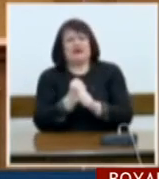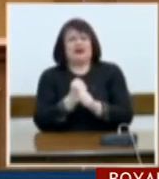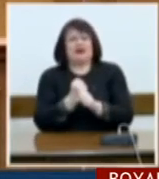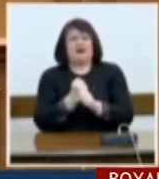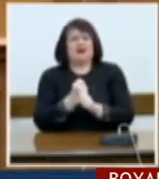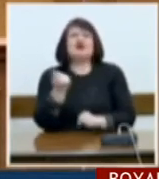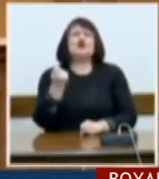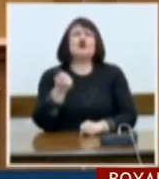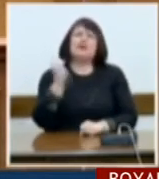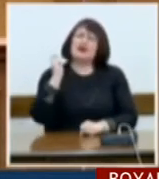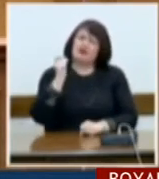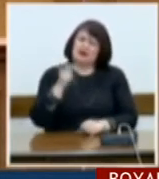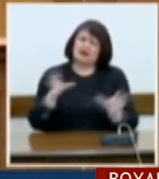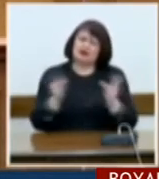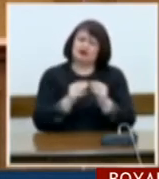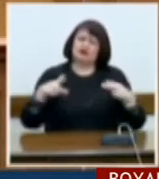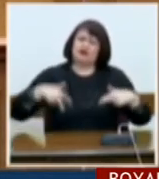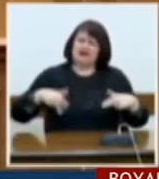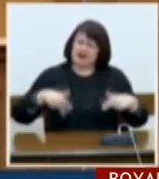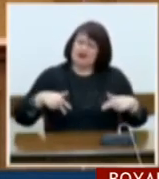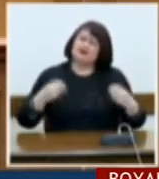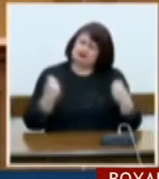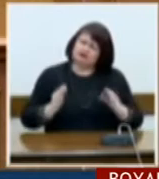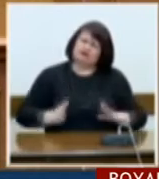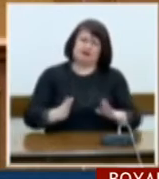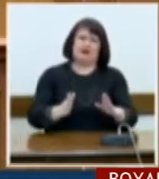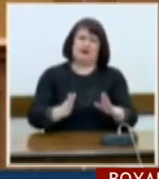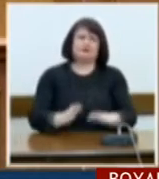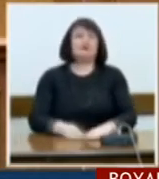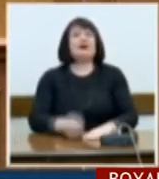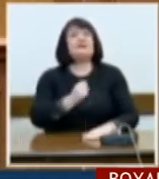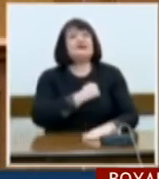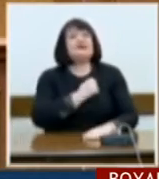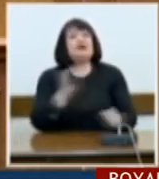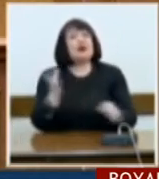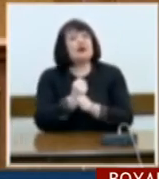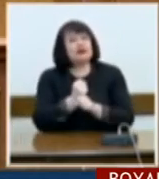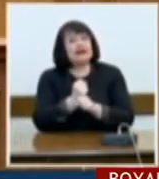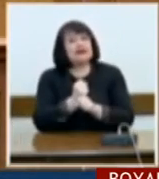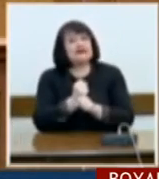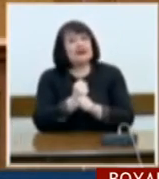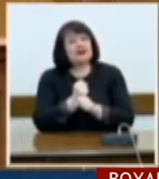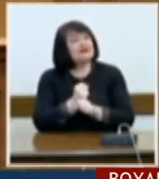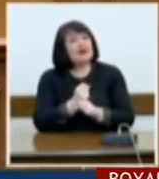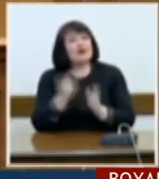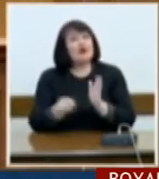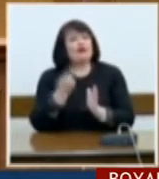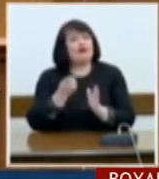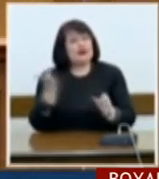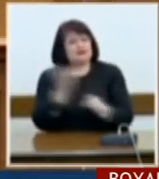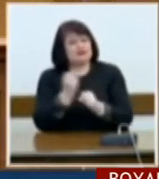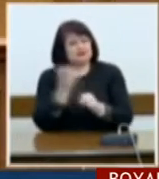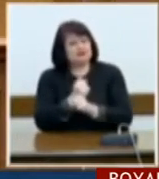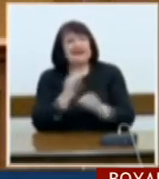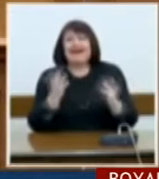οικονομικής πολιτικής αυτής της κυβέρνησης. Και πιστεύω ότι πέτυχε και πετυχαίνει διπλά. Γιατί με